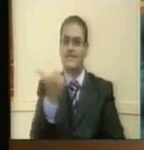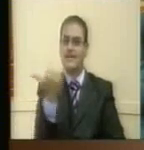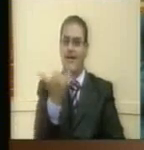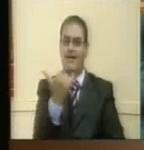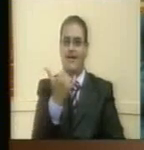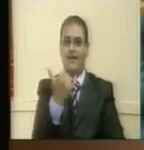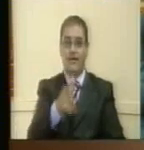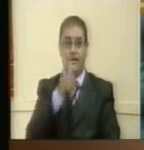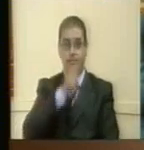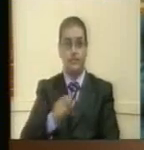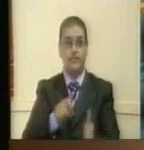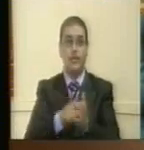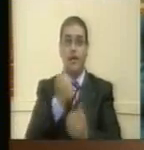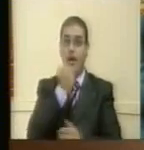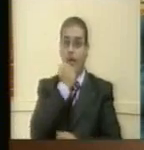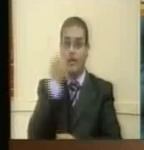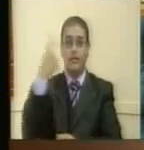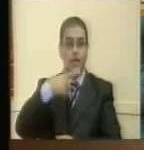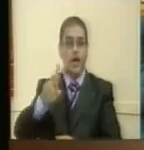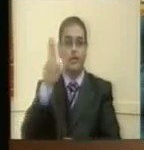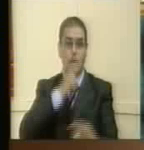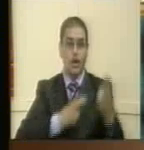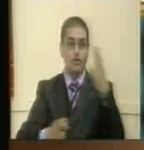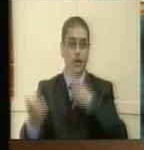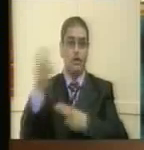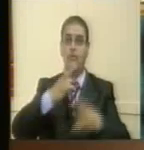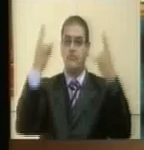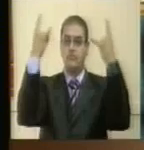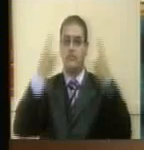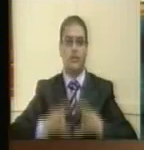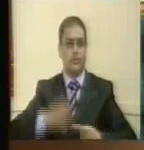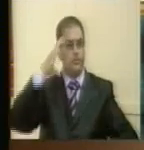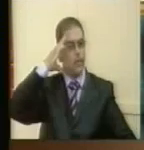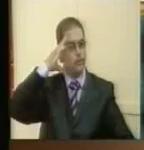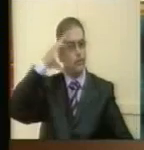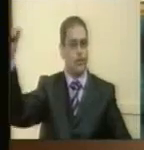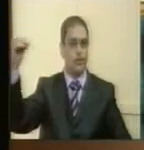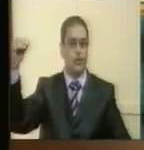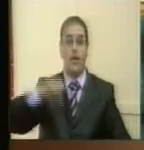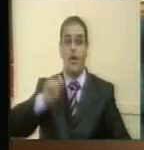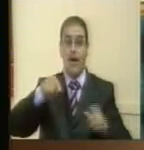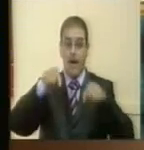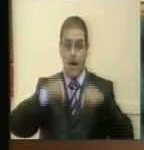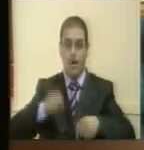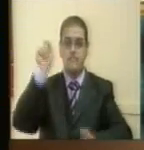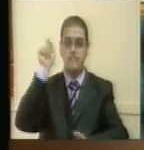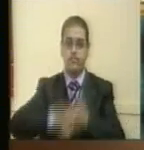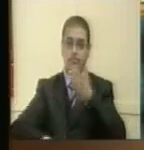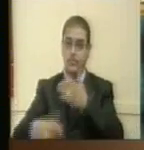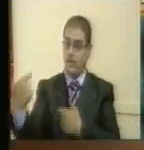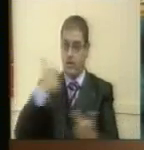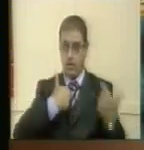طلبنا منهم يعلقوا على كيف كانت تجربتهم عند الدخول. استفدنا من كل التغذية الراجعة